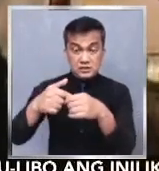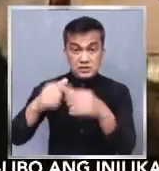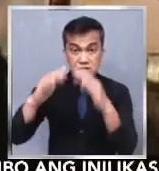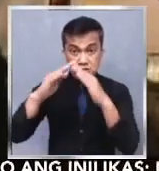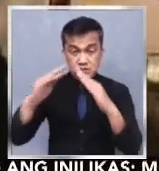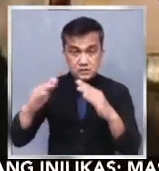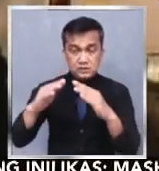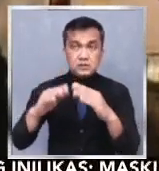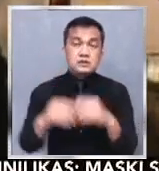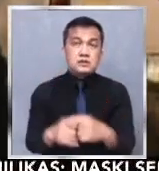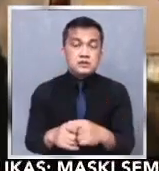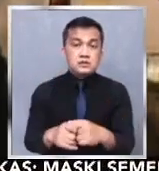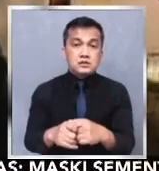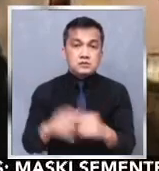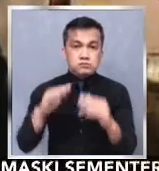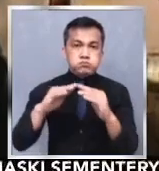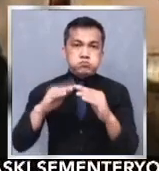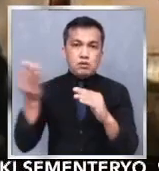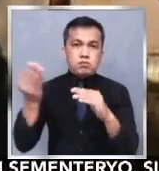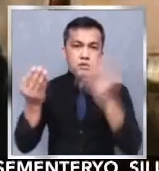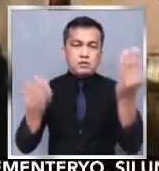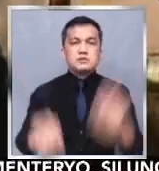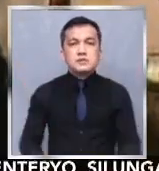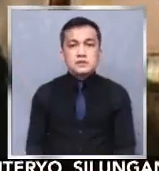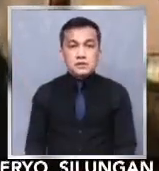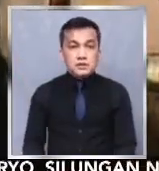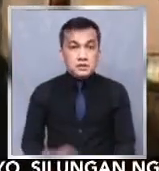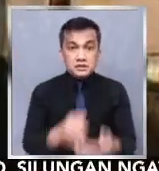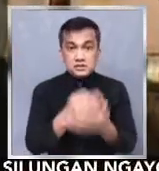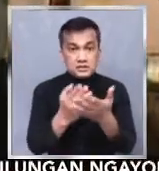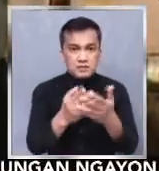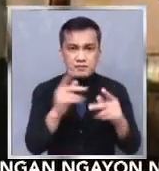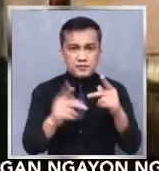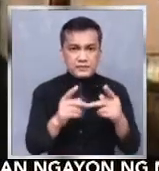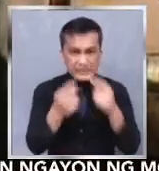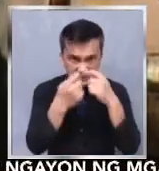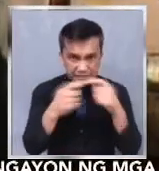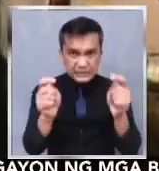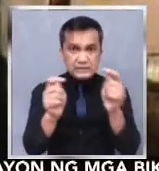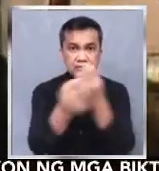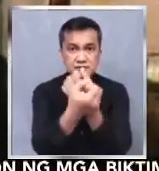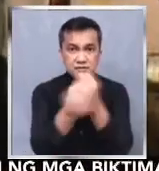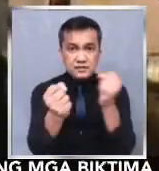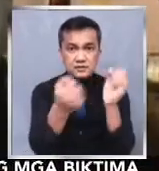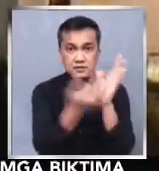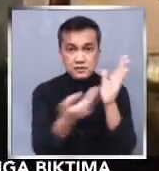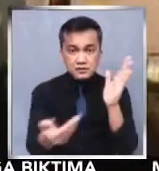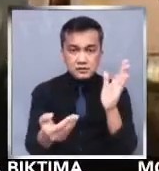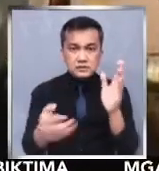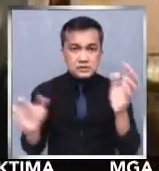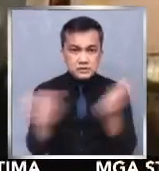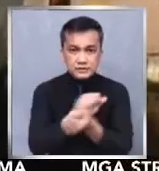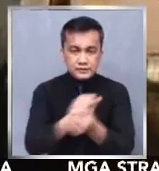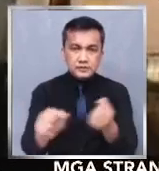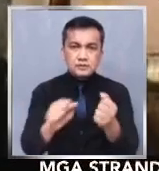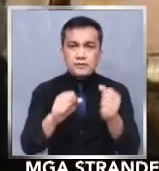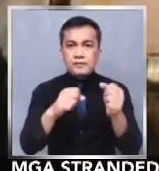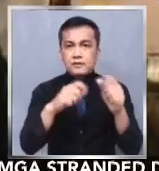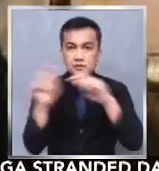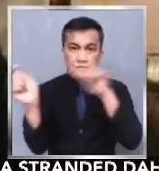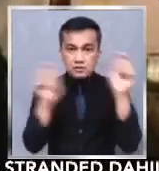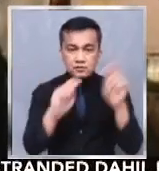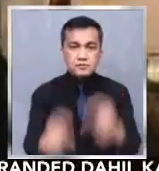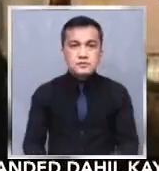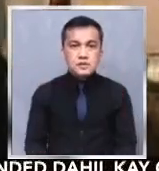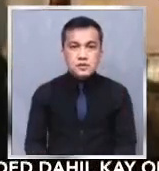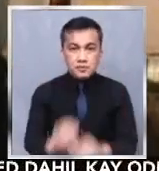ng bubong. Ang ilang residente, pilit na isinalba ang mga gamit na sinira ng bagyo. Pagsapit ng liwanag,